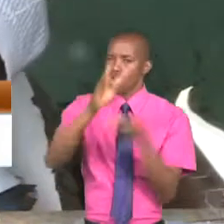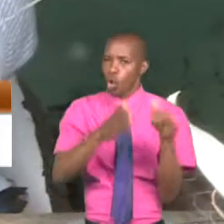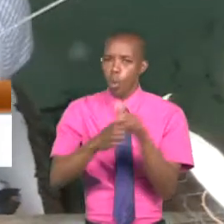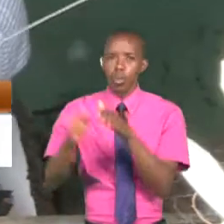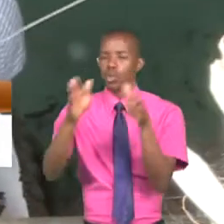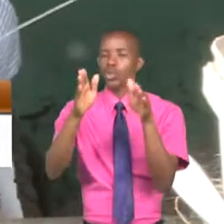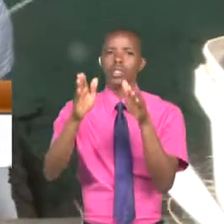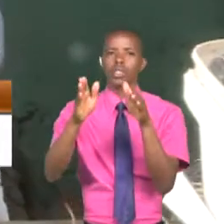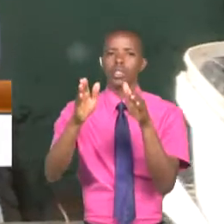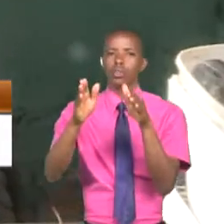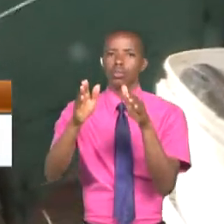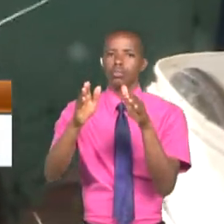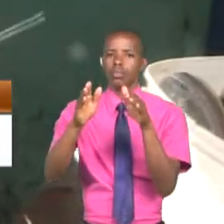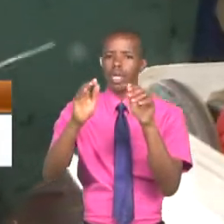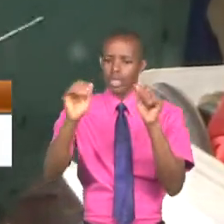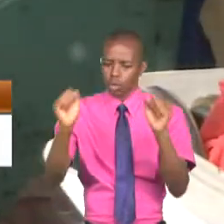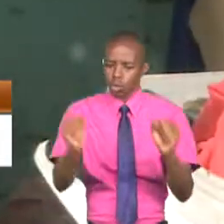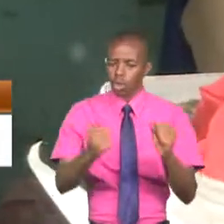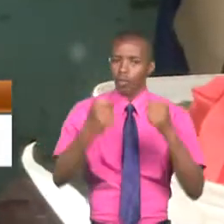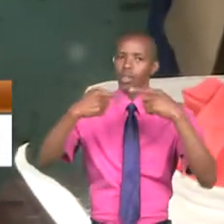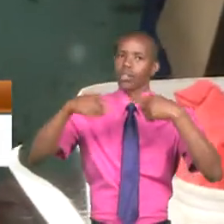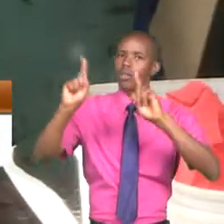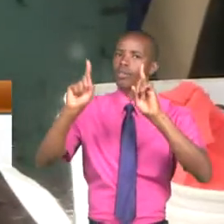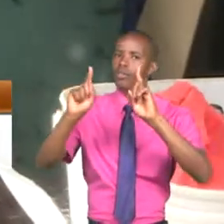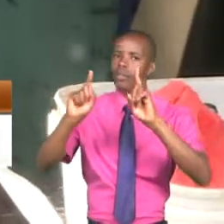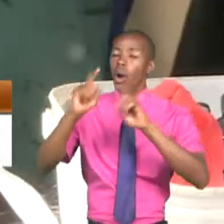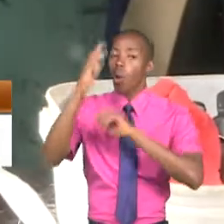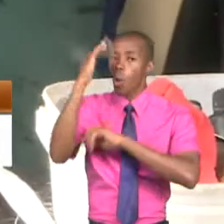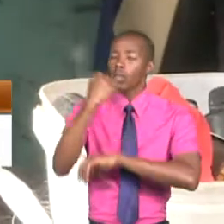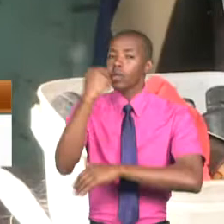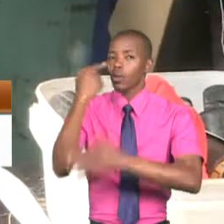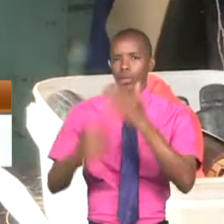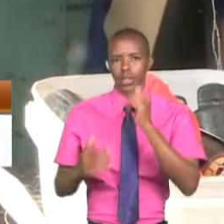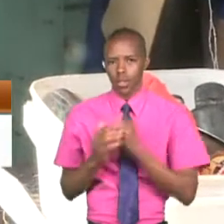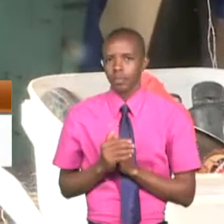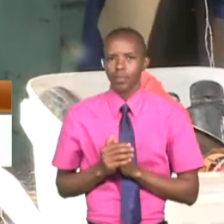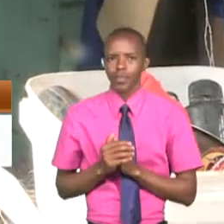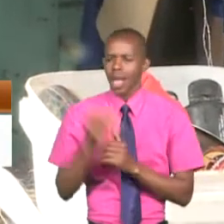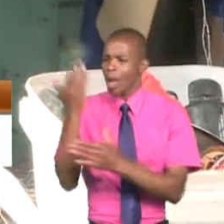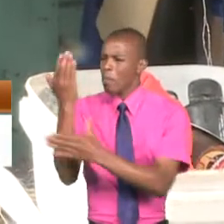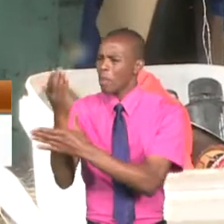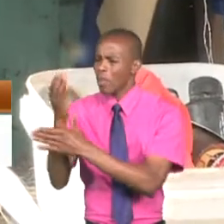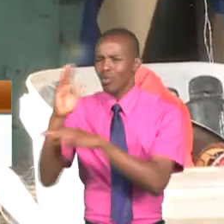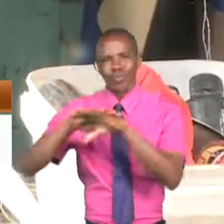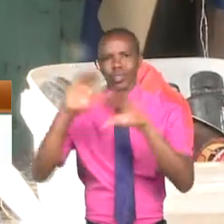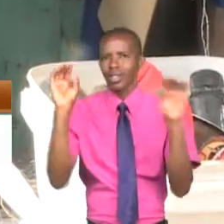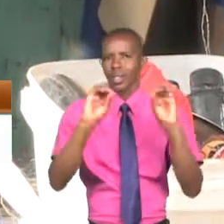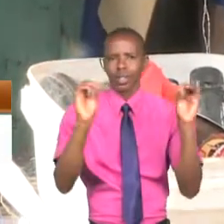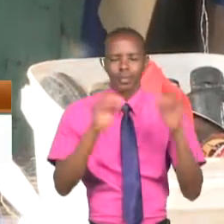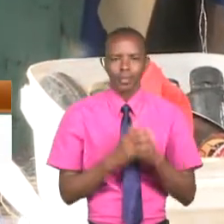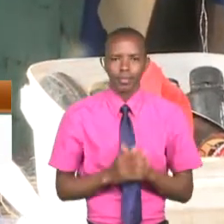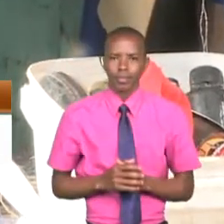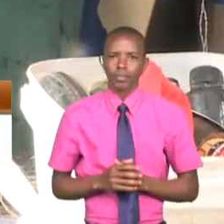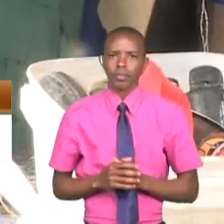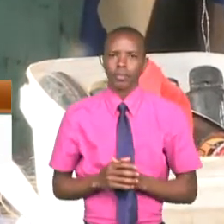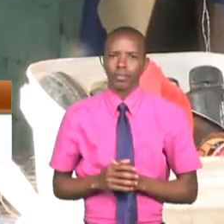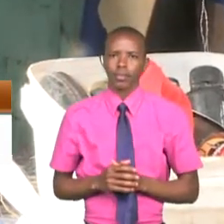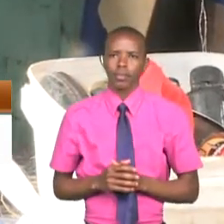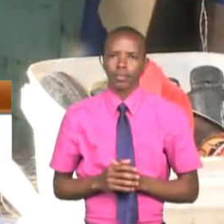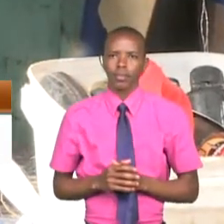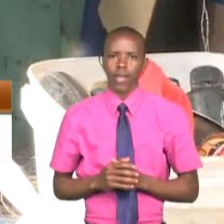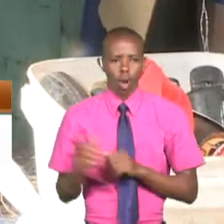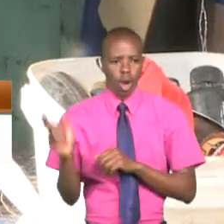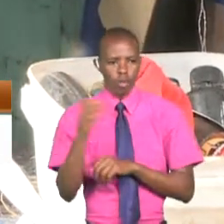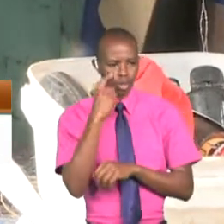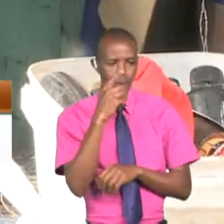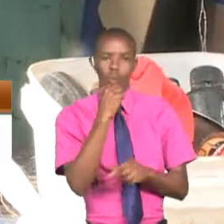adimu kujikwamua kutokana na hali yake, kwani anasema ombaomba si salama. No, akija aone kazi